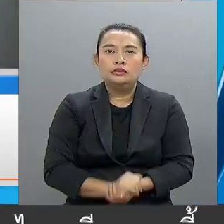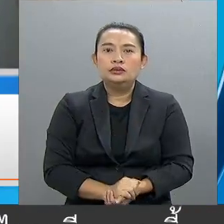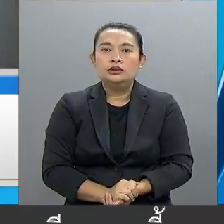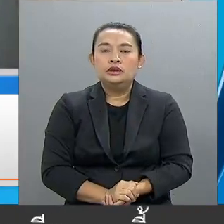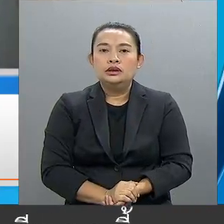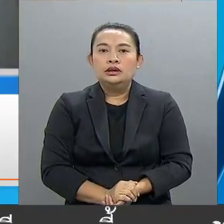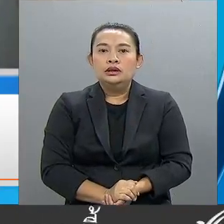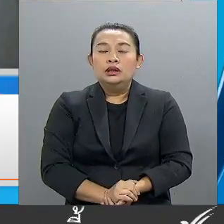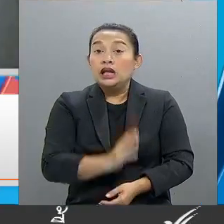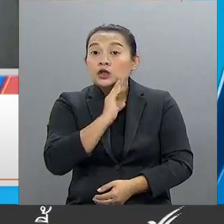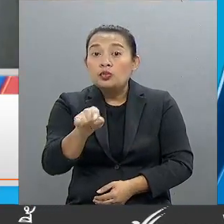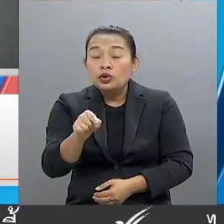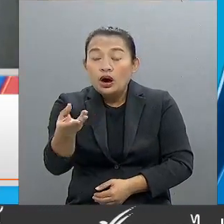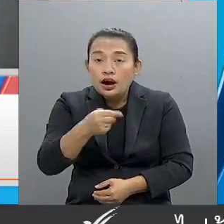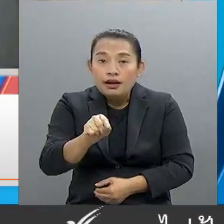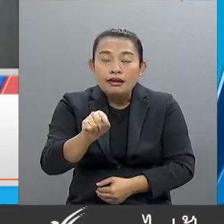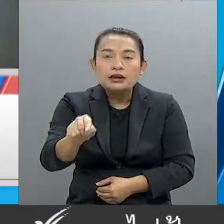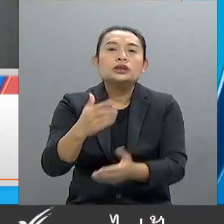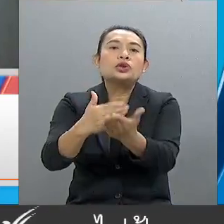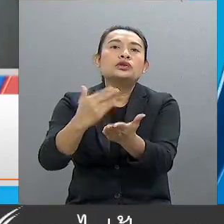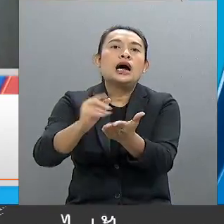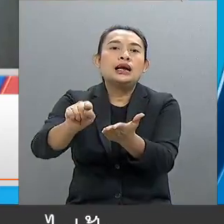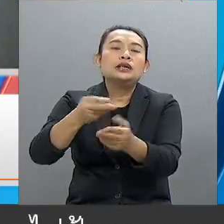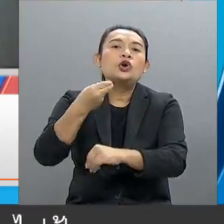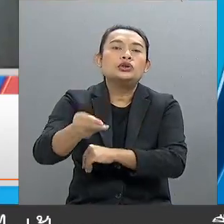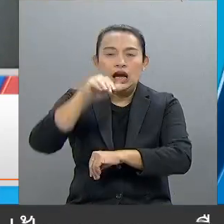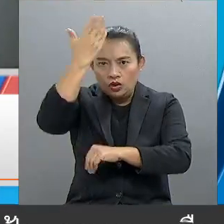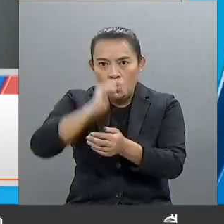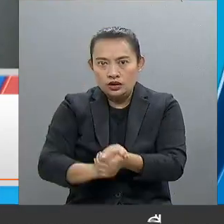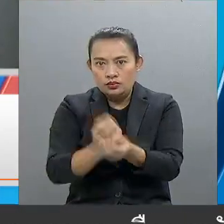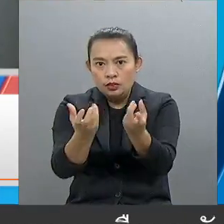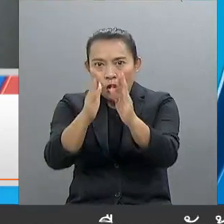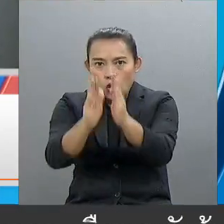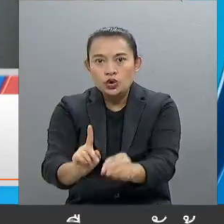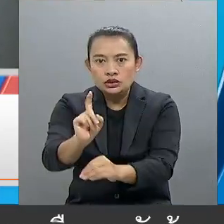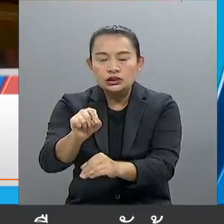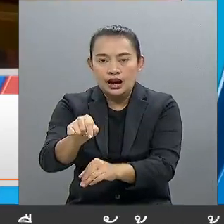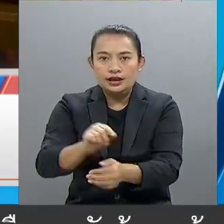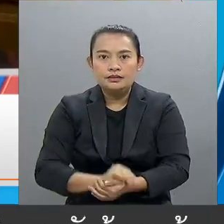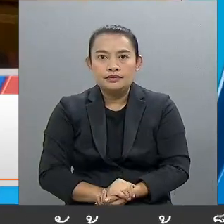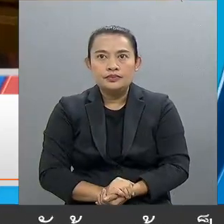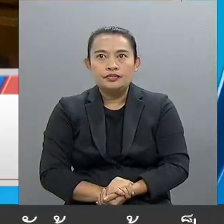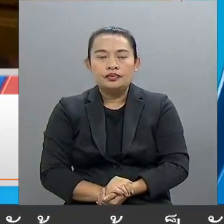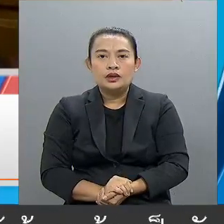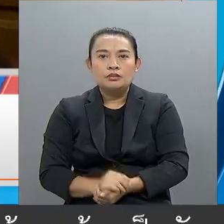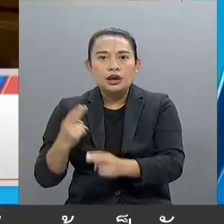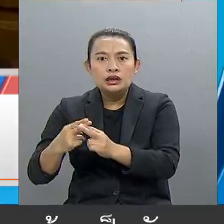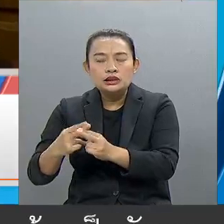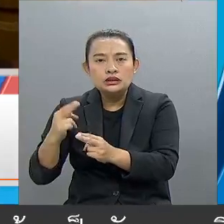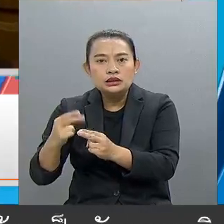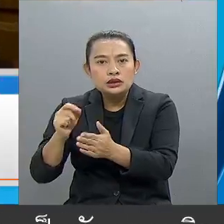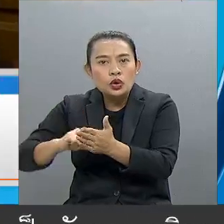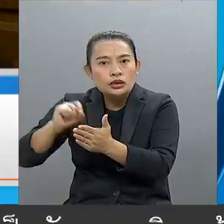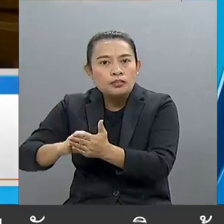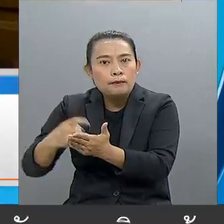อ นเพราะมรดกเป็นทรัพย์สินของผู้ตายครับ และ ถ้ามันไม่พอจึงจะเอาจากผู้ค้ำประกันและโดยปกติเราฟ้องรวมไ